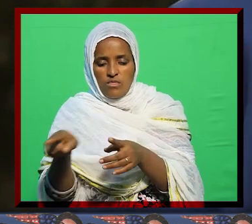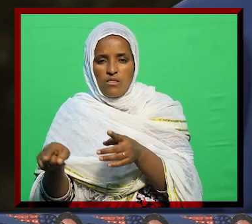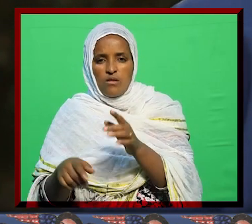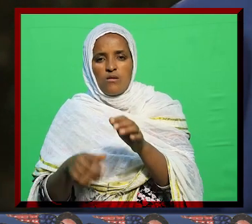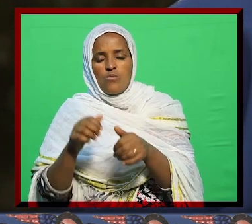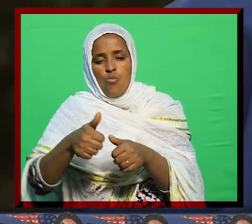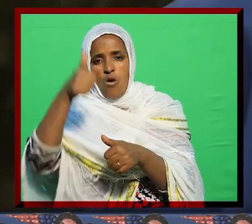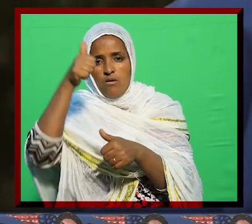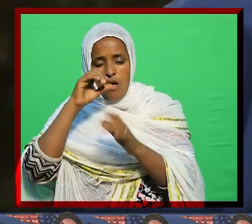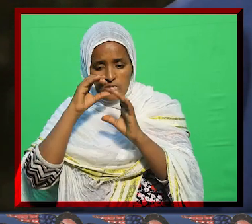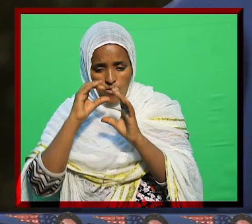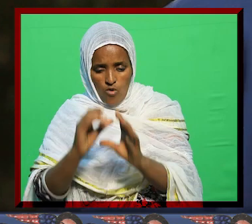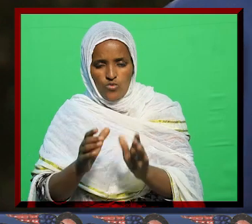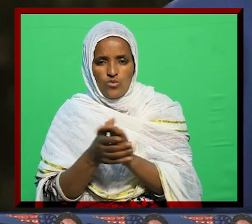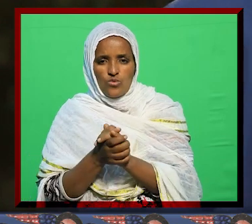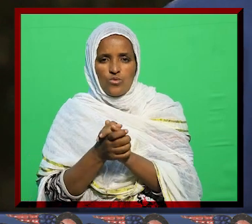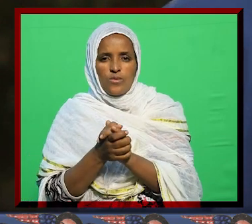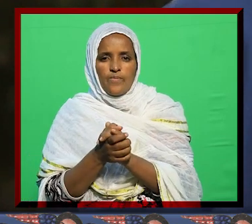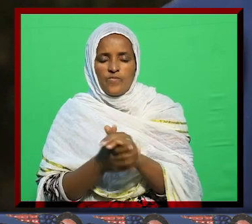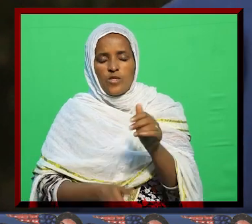የአብነት መምህሮቻችሁን